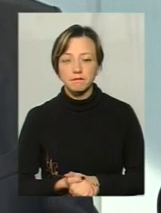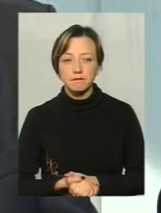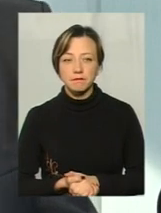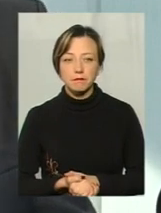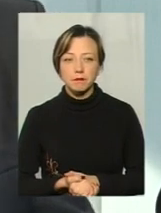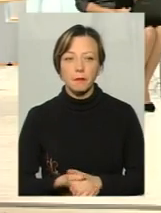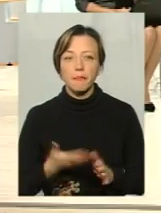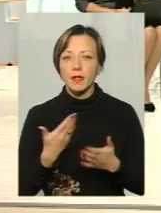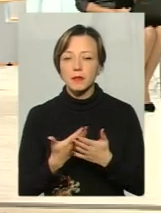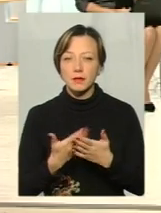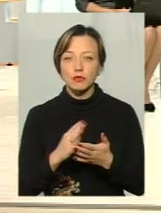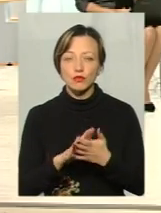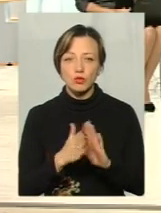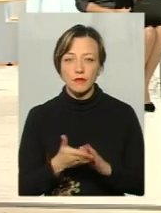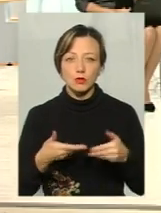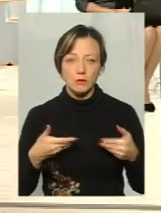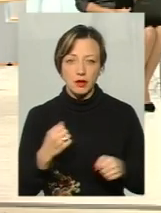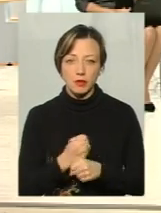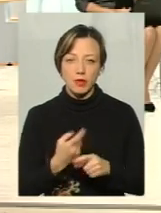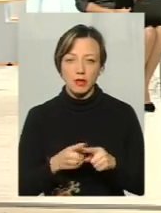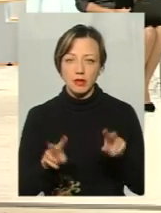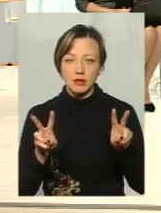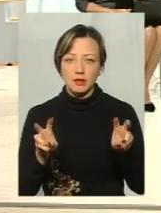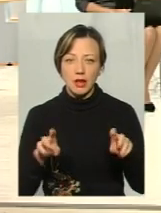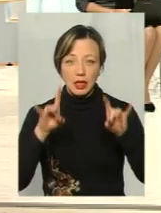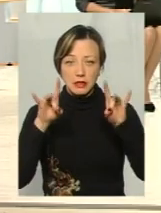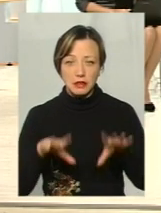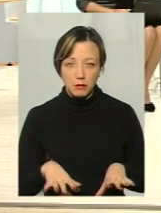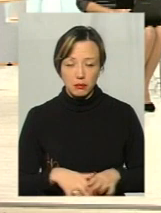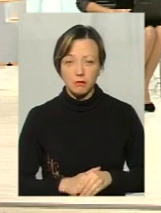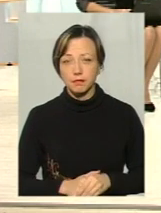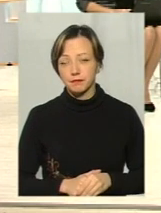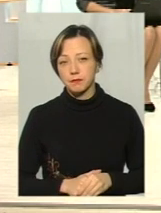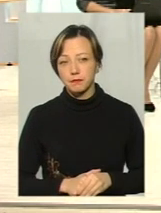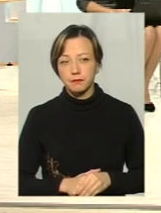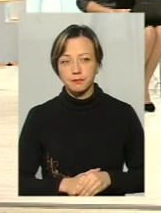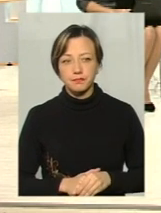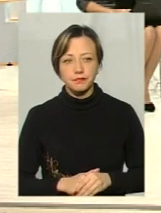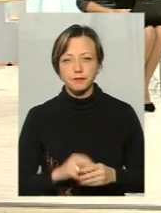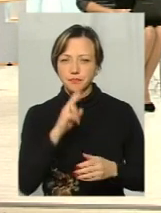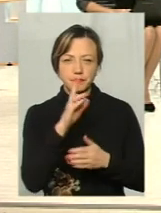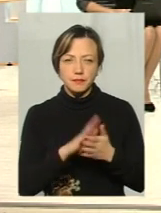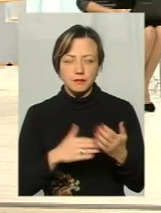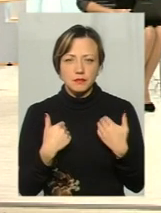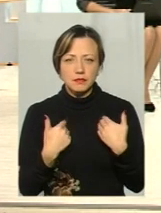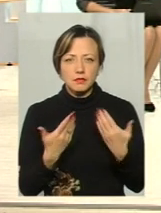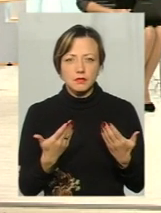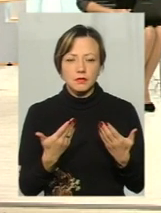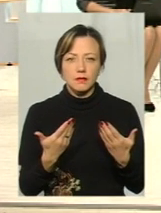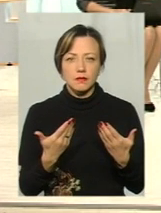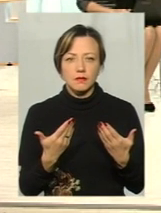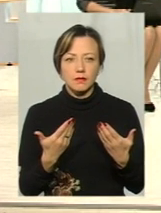Например, в тех условиях, что мы работаем, это называется экстрим. Я, вибачте, будь ласка, мені от